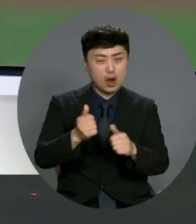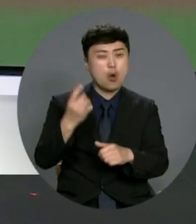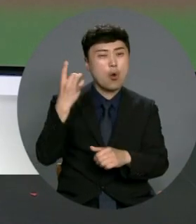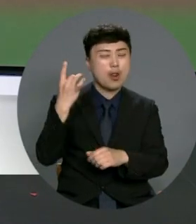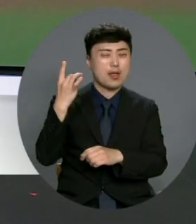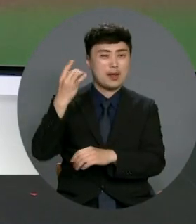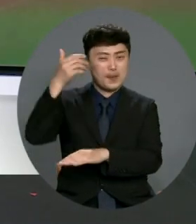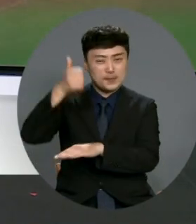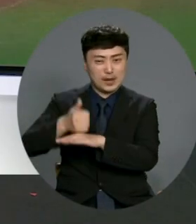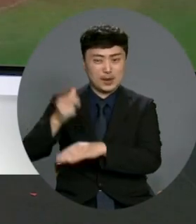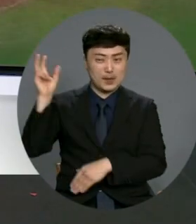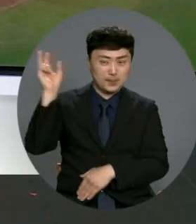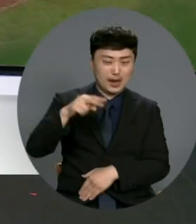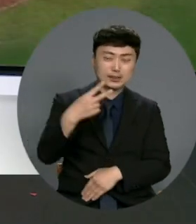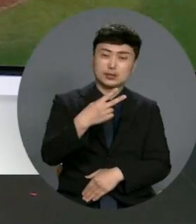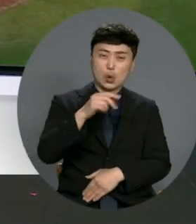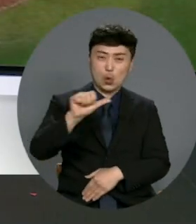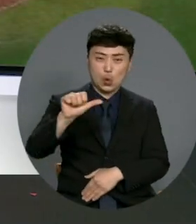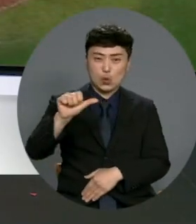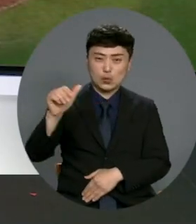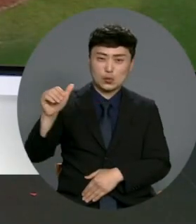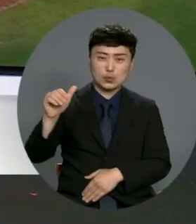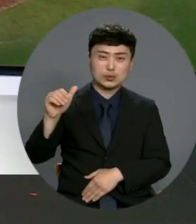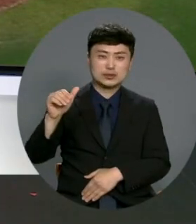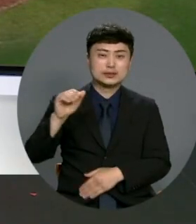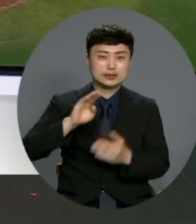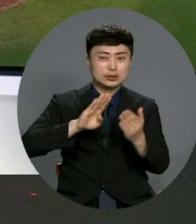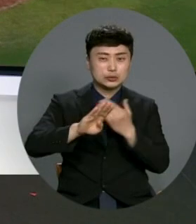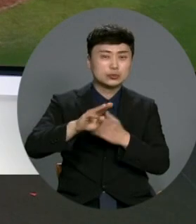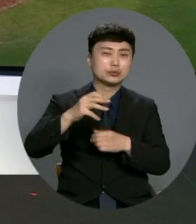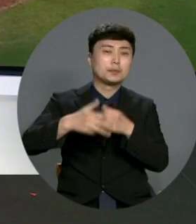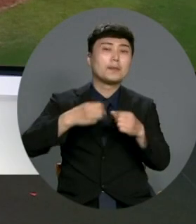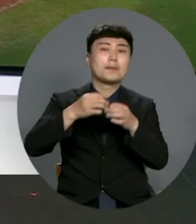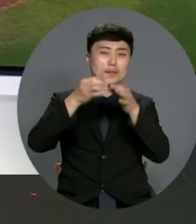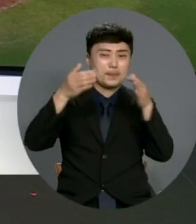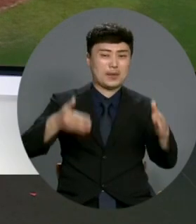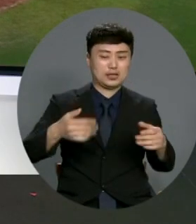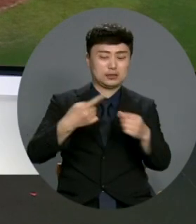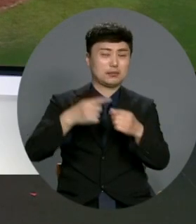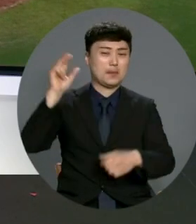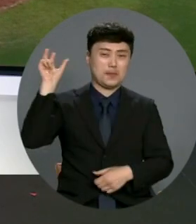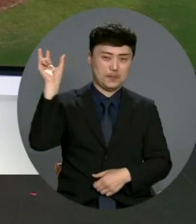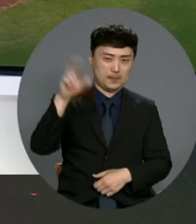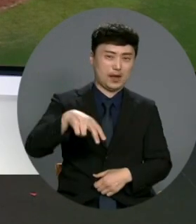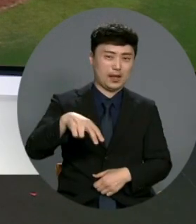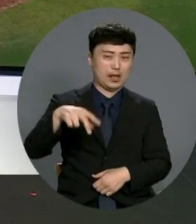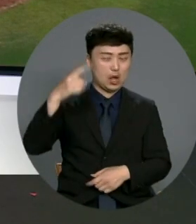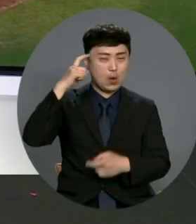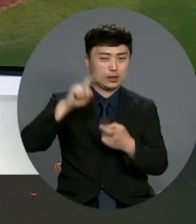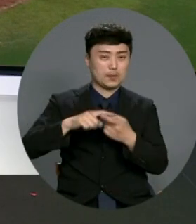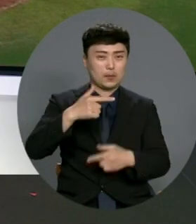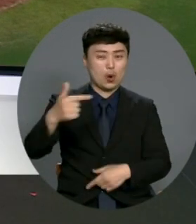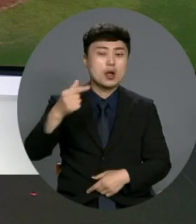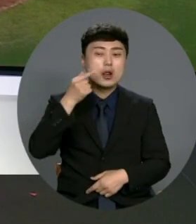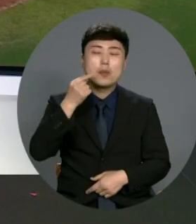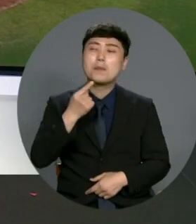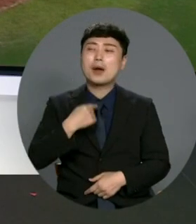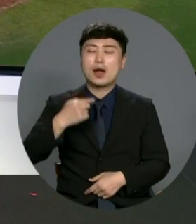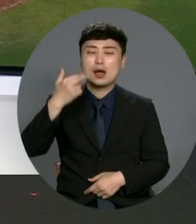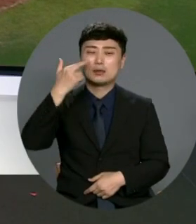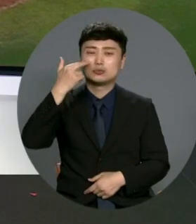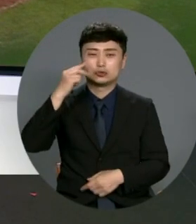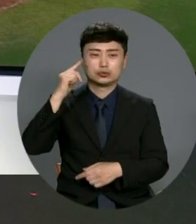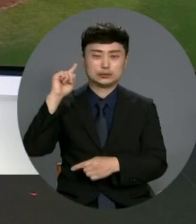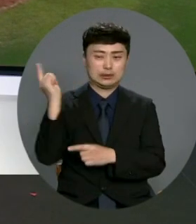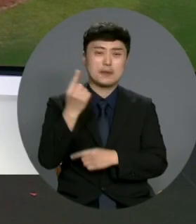선수가 2005년 데뷔 후 처음으로 선발로 등판해 주목받고 있는데요. 일본 프로야구와 메이저리그까지